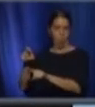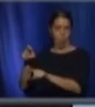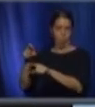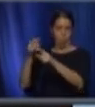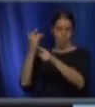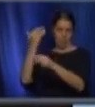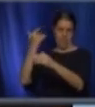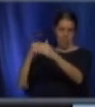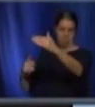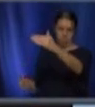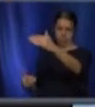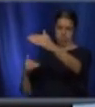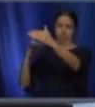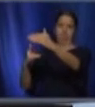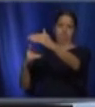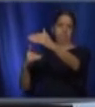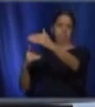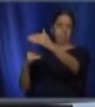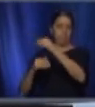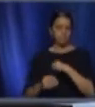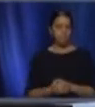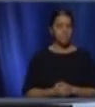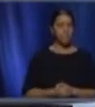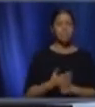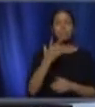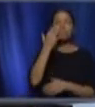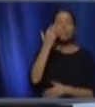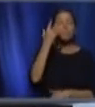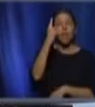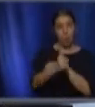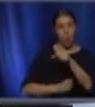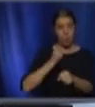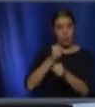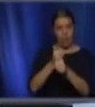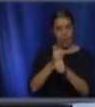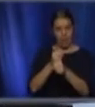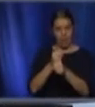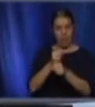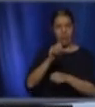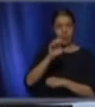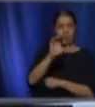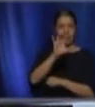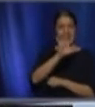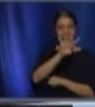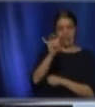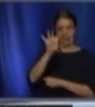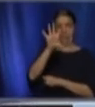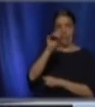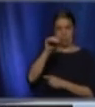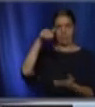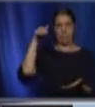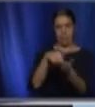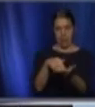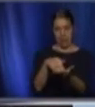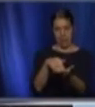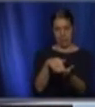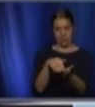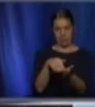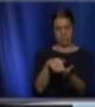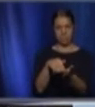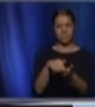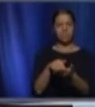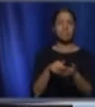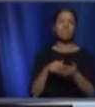année quand tout va bien. On va dire 35 à 40 000 chirurgies par mois. Si on veut aller